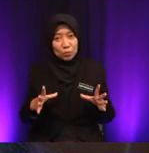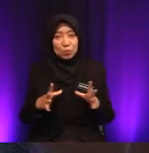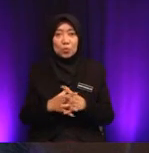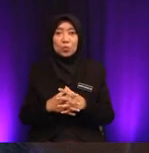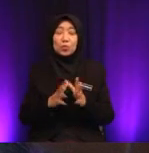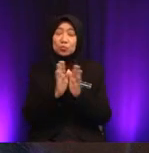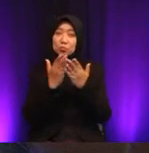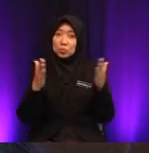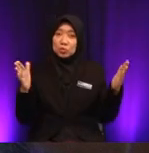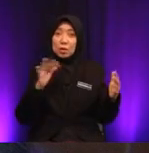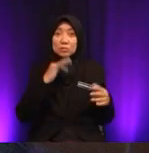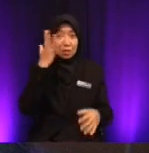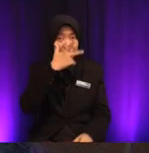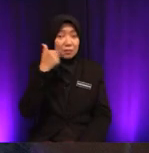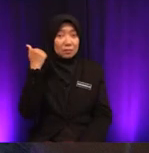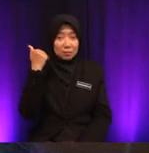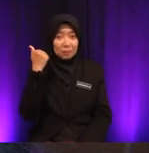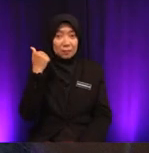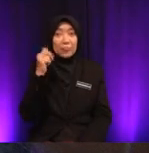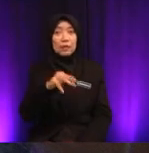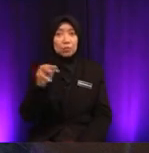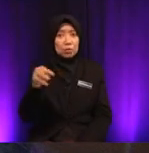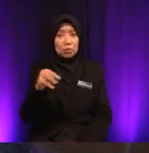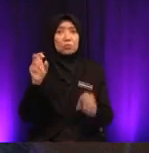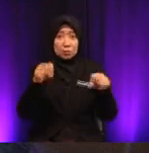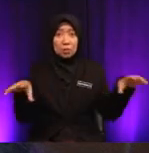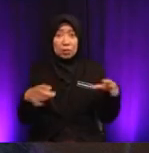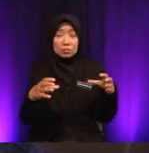kan sangat cantik dan murid-murid kawan-kawan